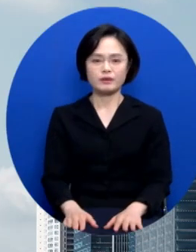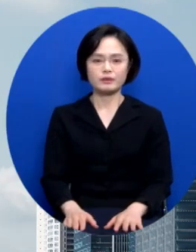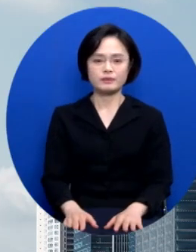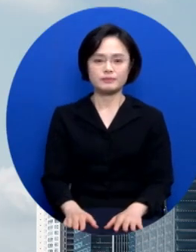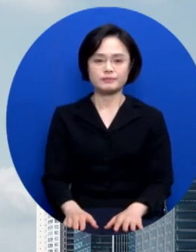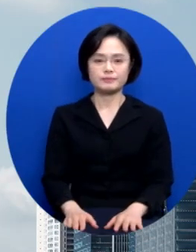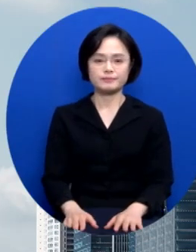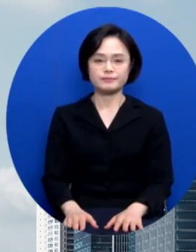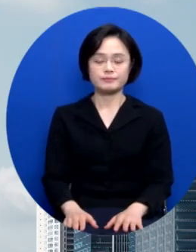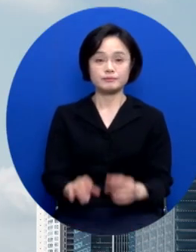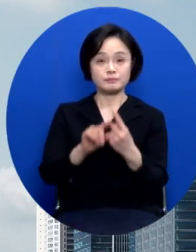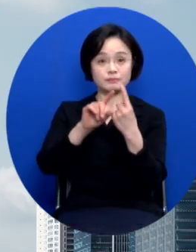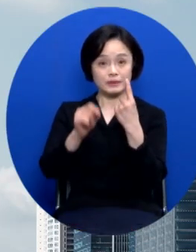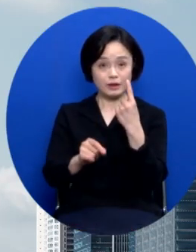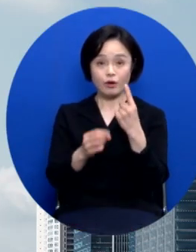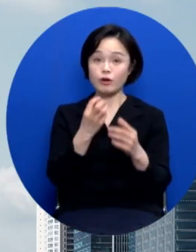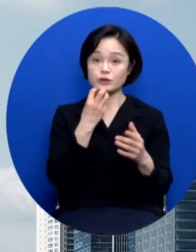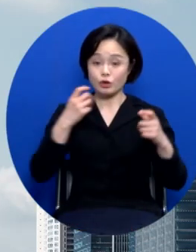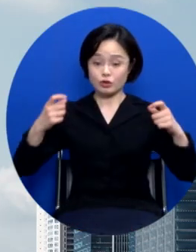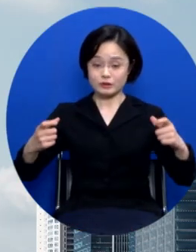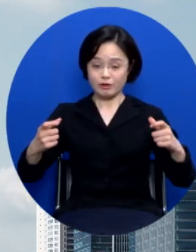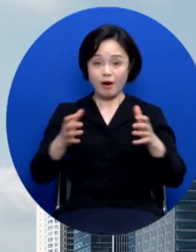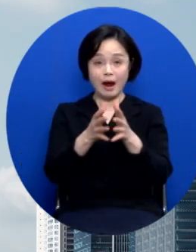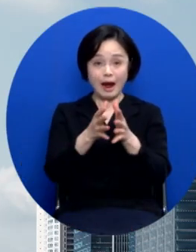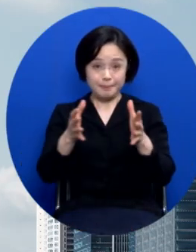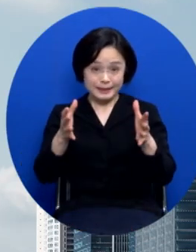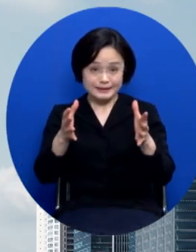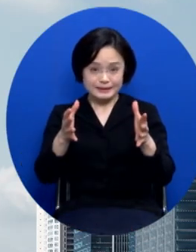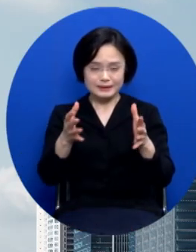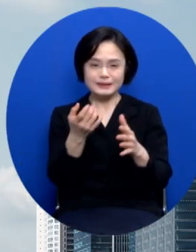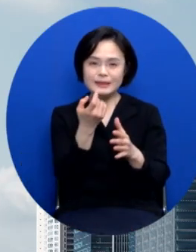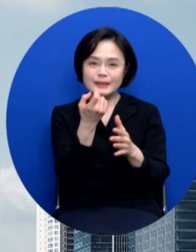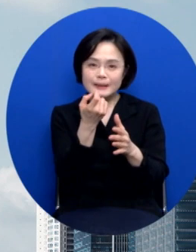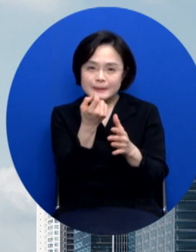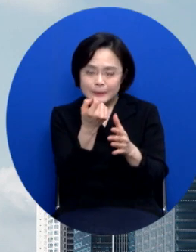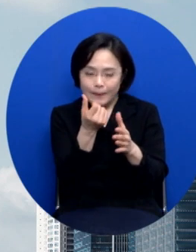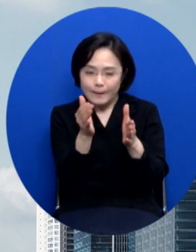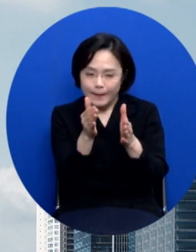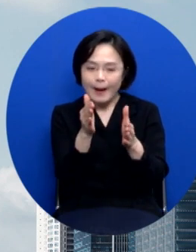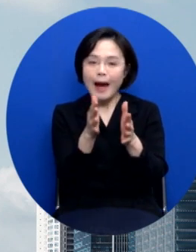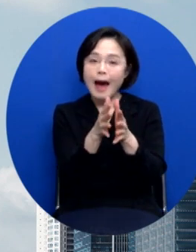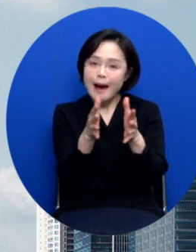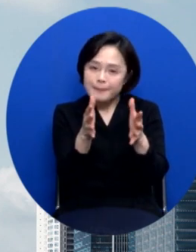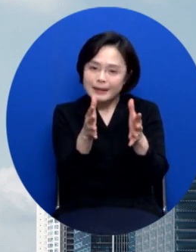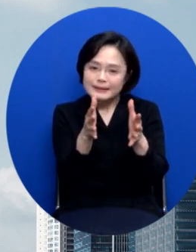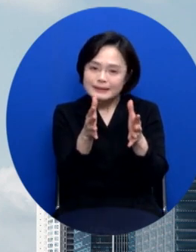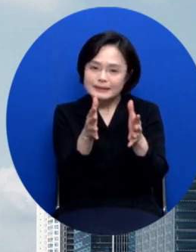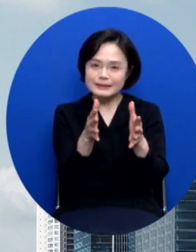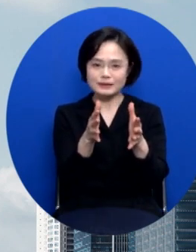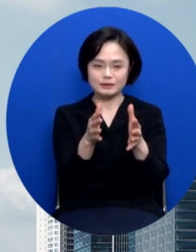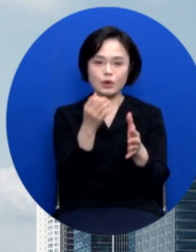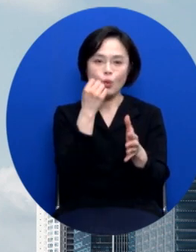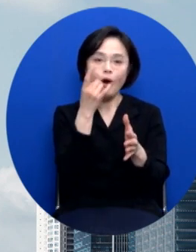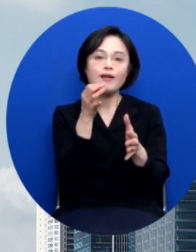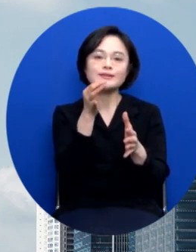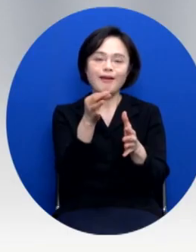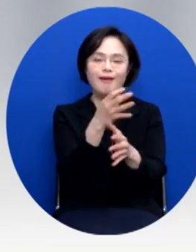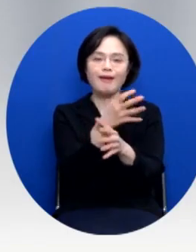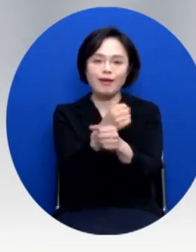1월 서울 아파트의 월세 거래에서 소형 아파트가 차지하는 비중이 역대 최고를 기록했습니다.